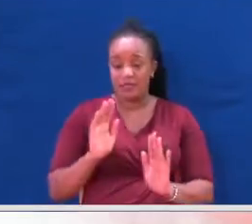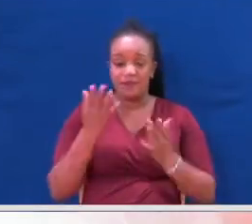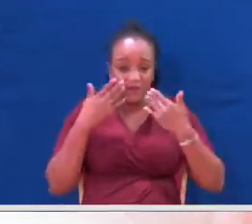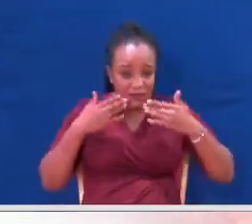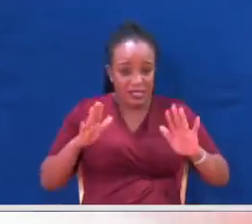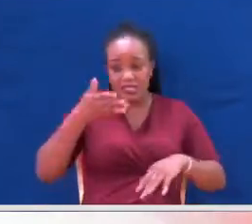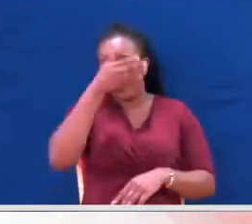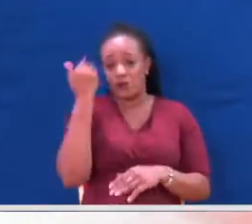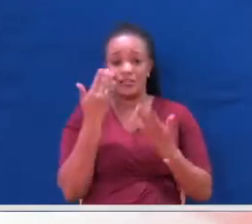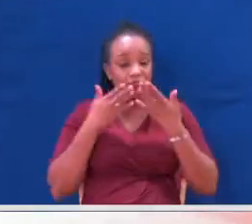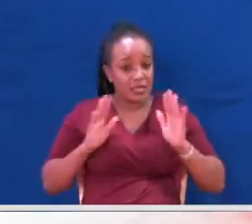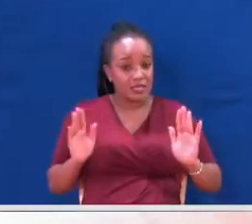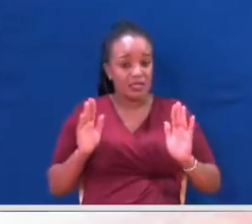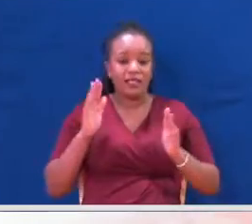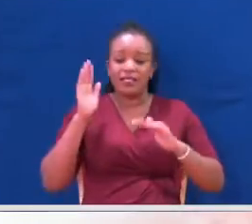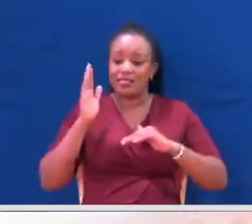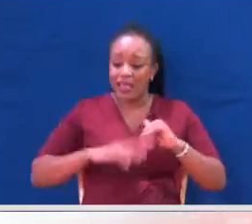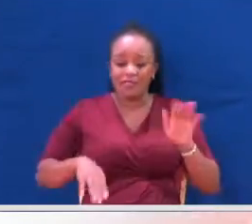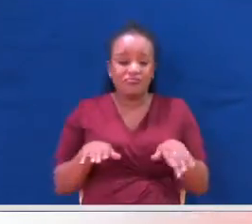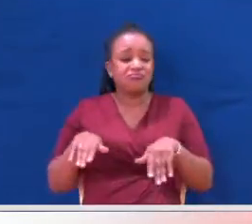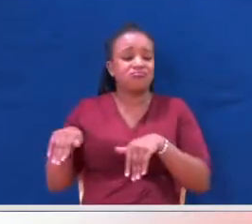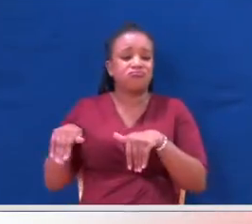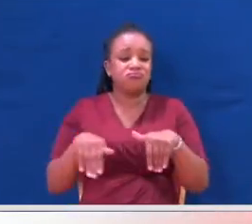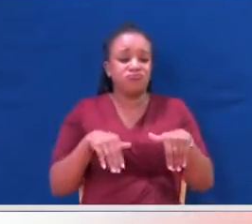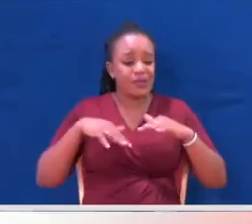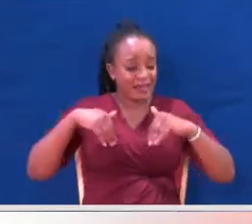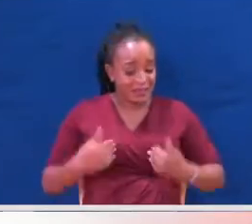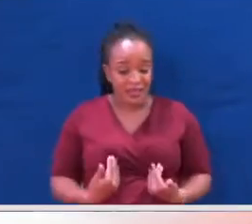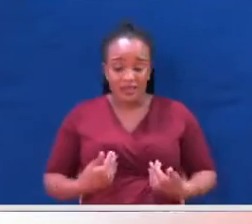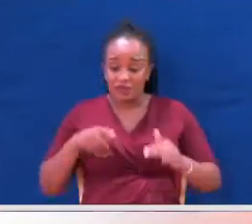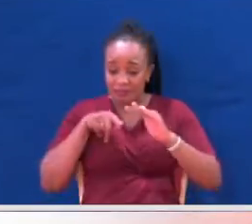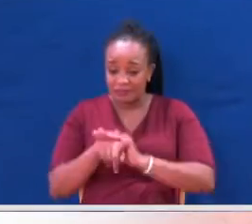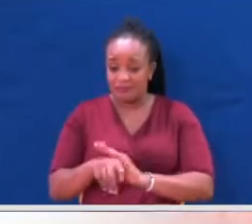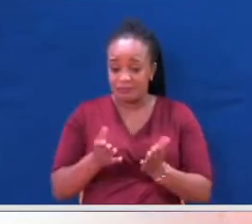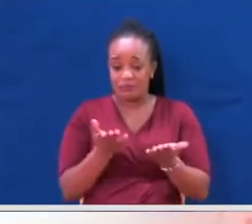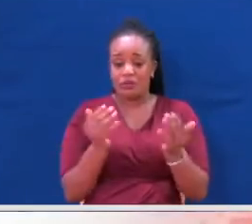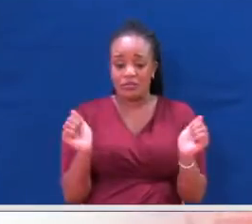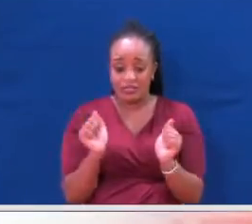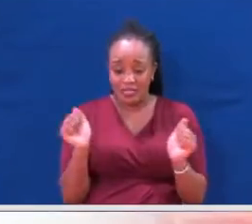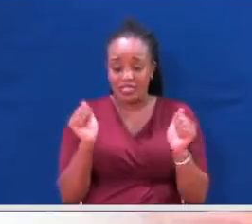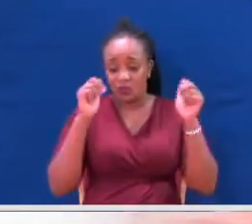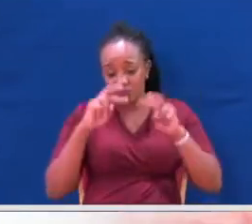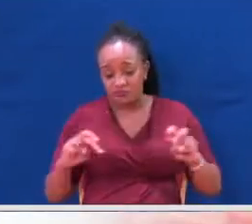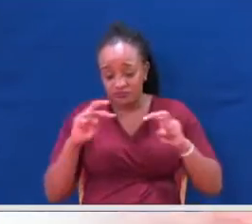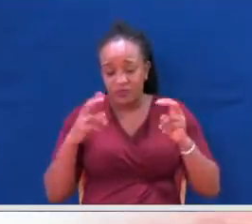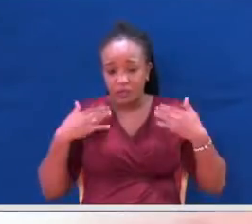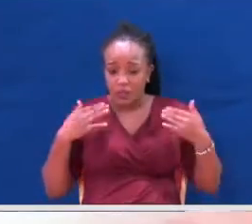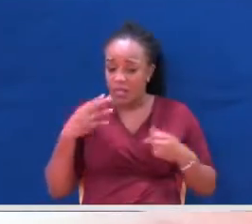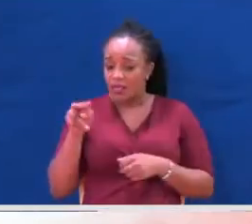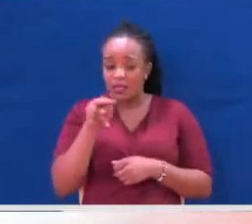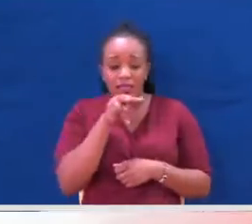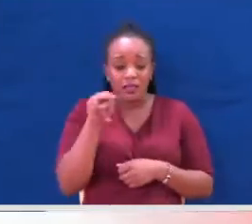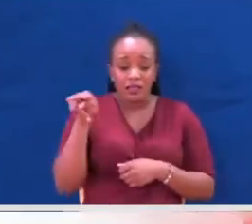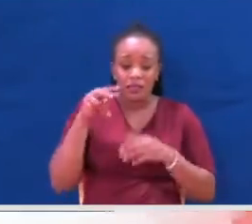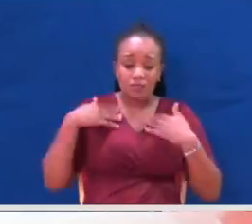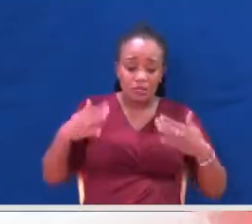kutuweka standby, tumekaa hivi kila siku, tumechoka kuja mochari. Kila siku tunakuja mochari, tunatafuta, tunaangalia maiti kila